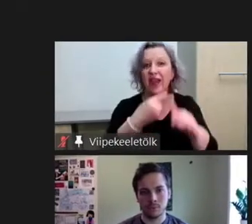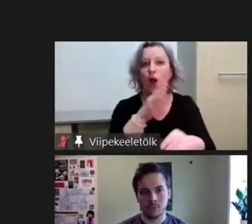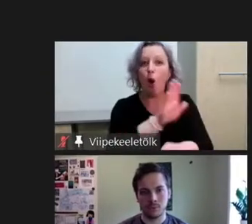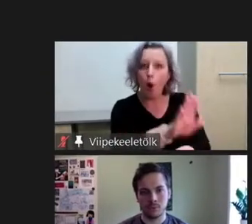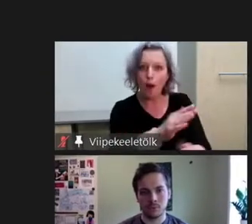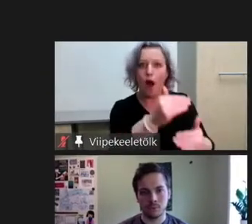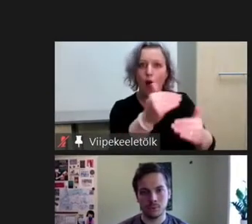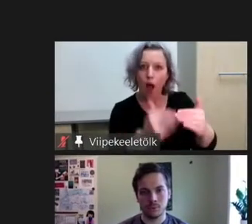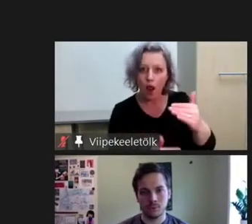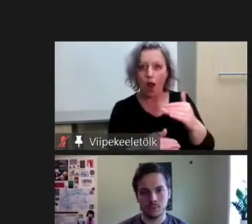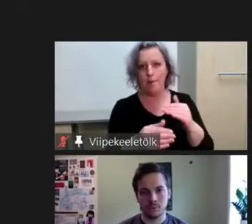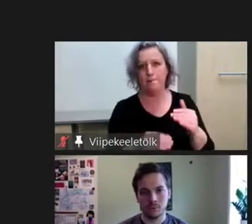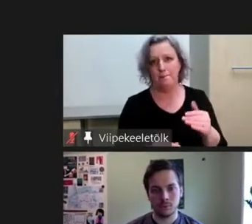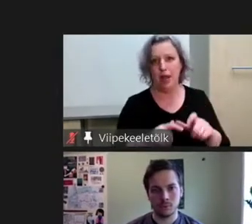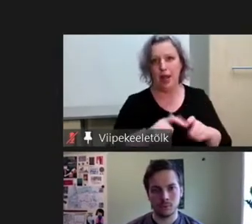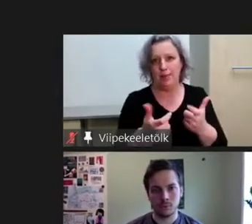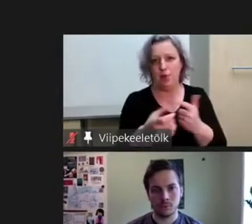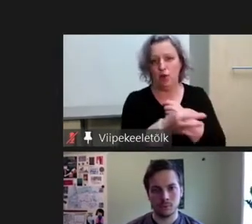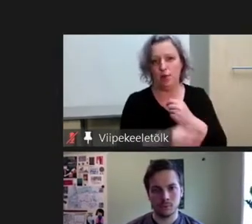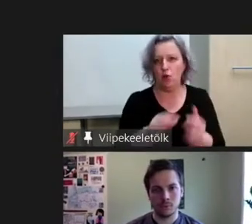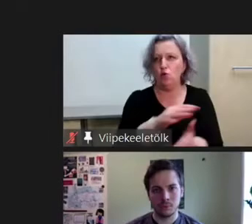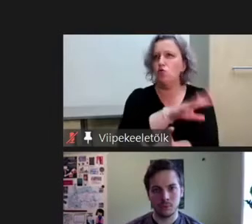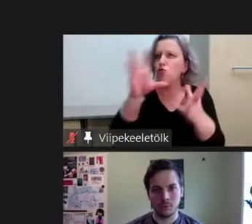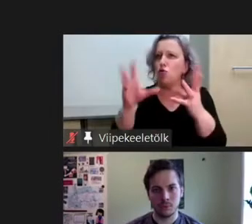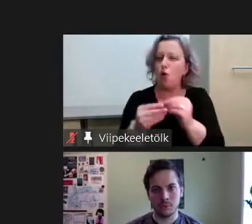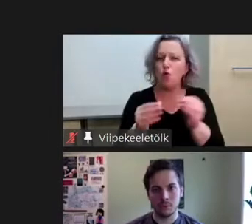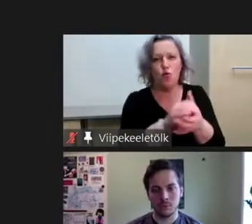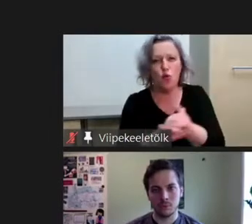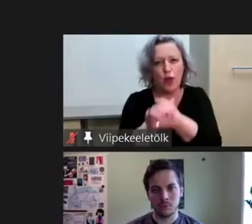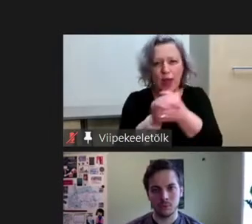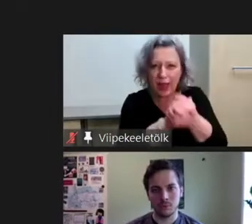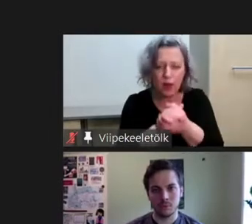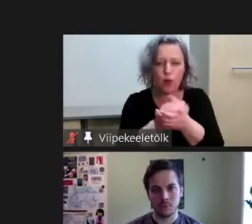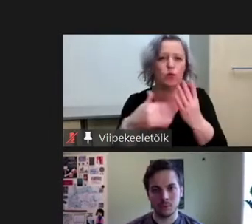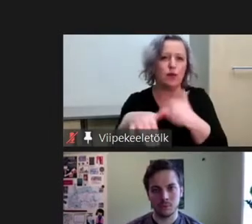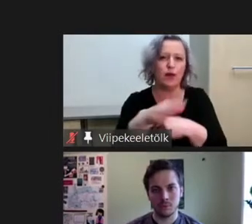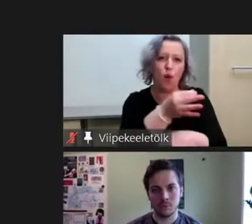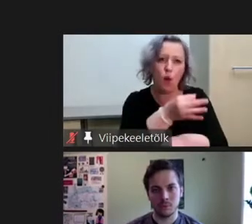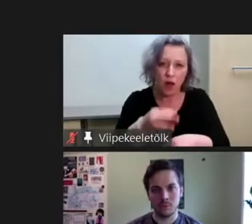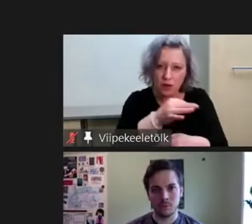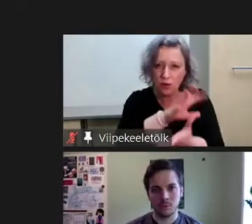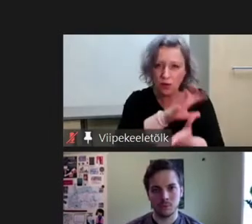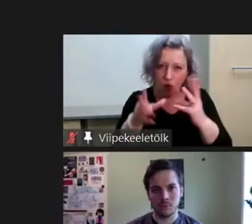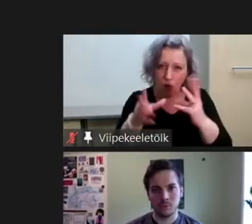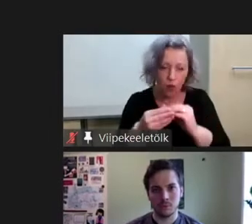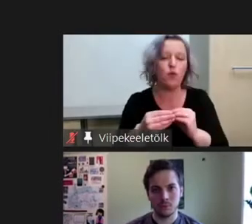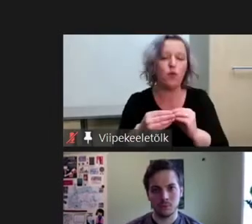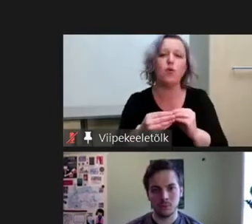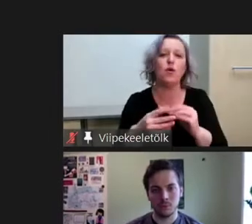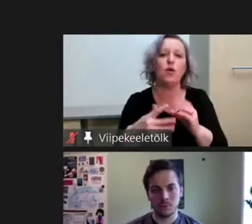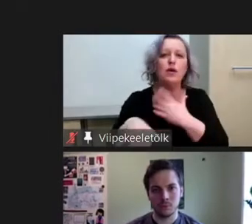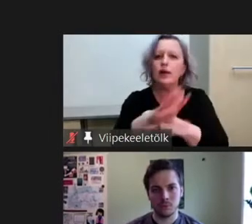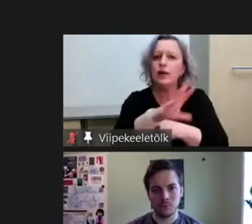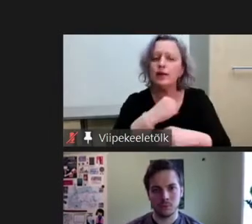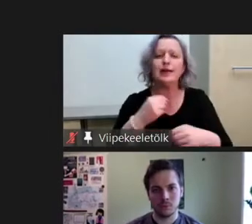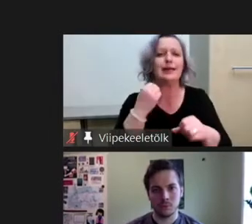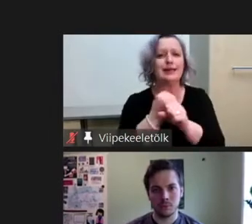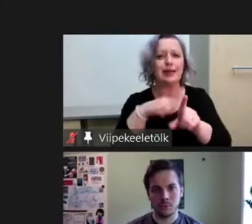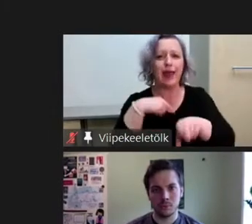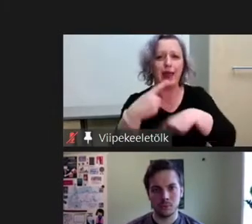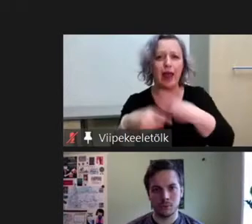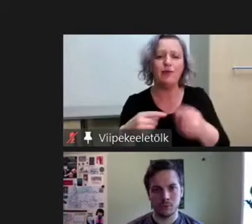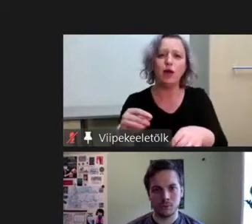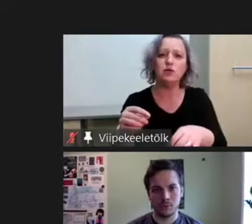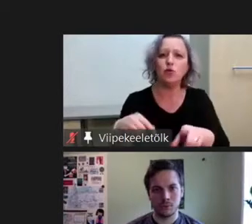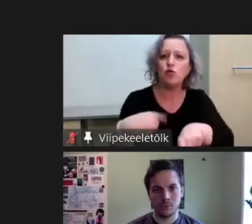on neid suuremaid ja väiksemaid ühinguid meie võrgustikus ja need kõik siis tegelevad kas krooniliste haigete või puuetega